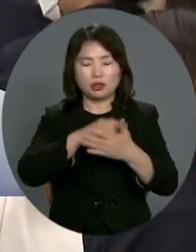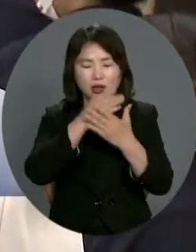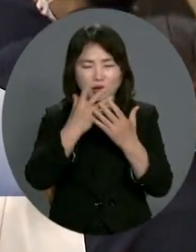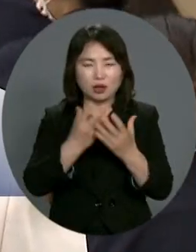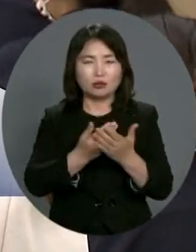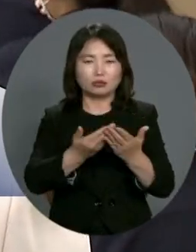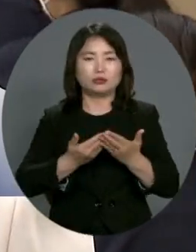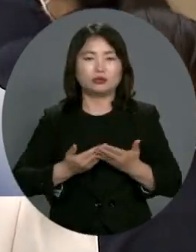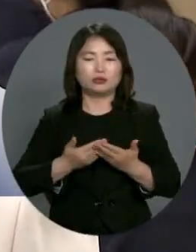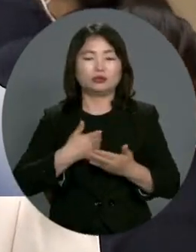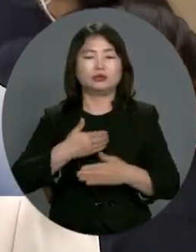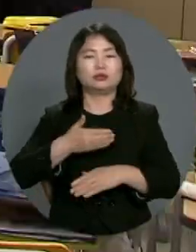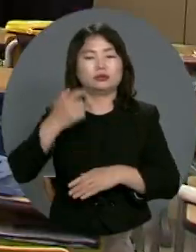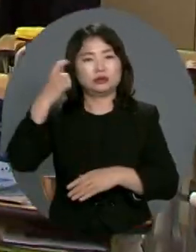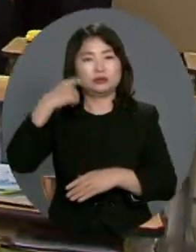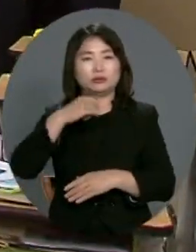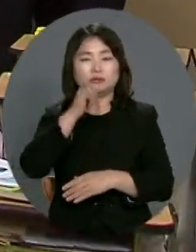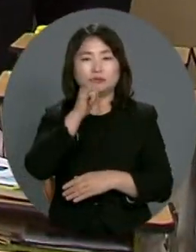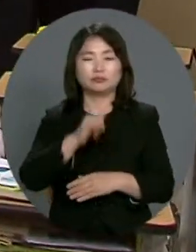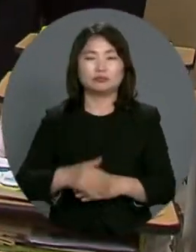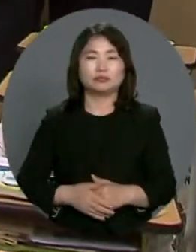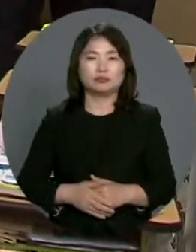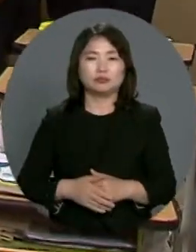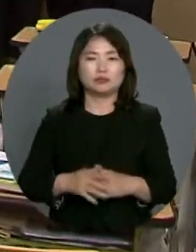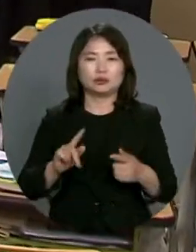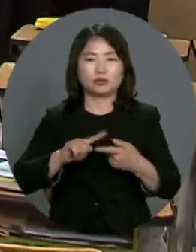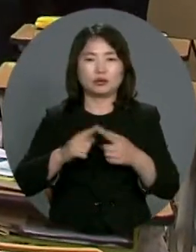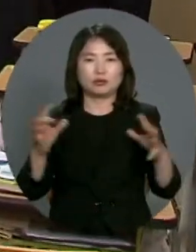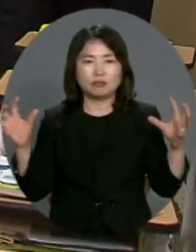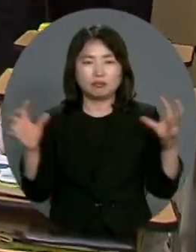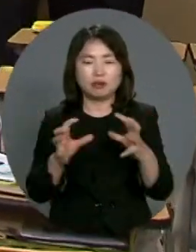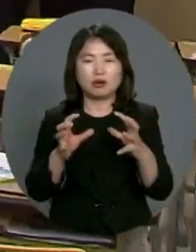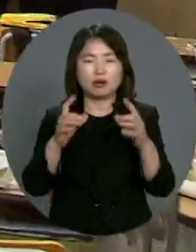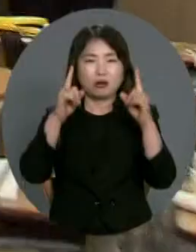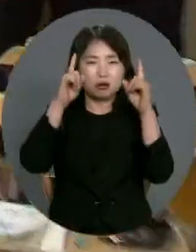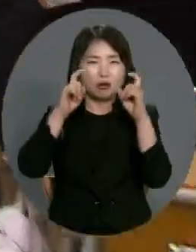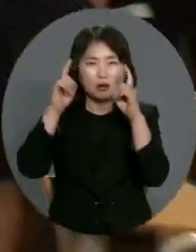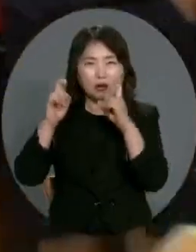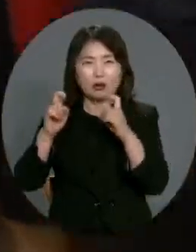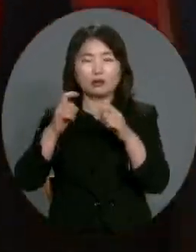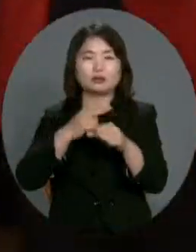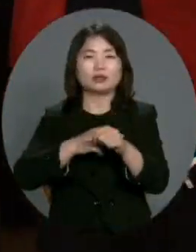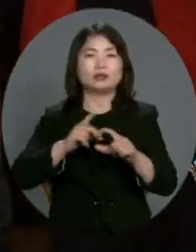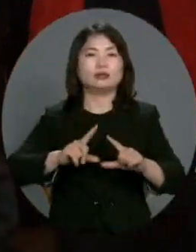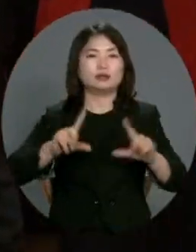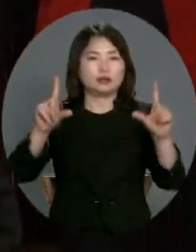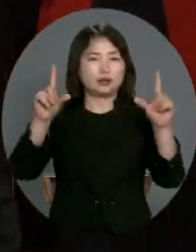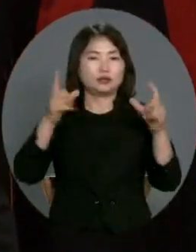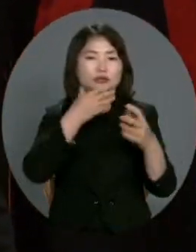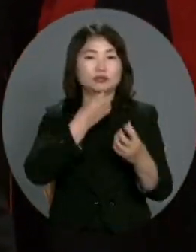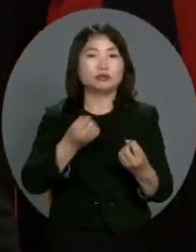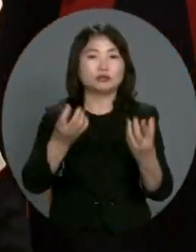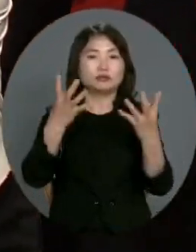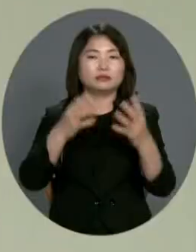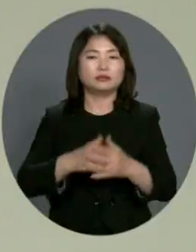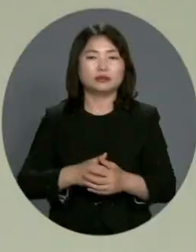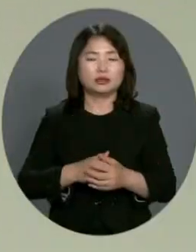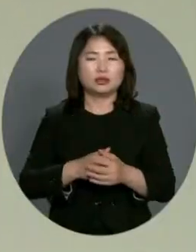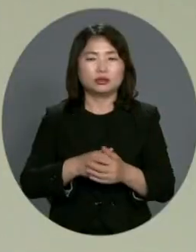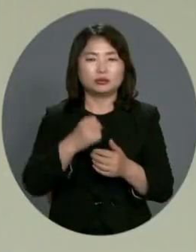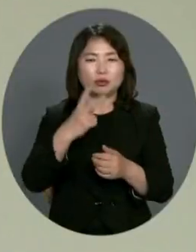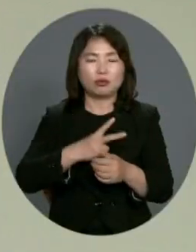진심을 다해준다는 것을 느낄 수 있었고요. 옹기종기 모여 함께 사진도 찍으며 스승의 날을 기념했습니다. 교과뿐